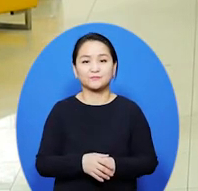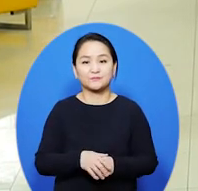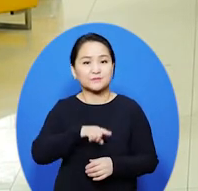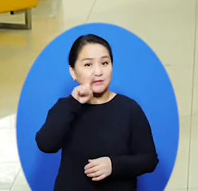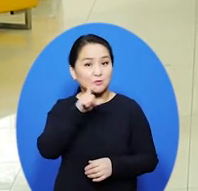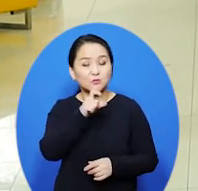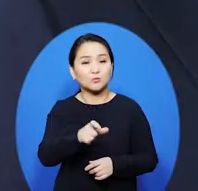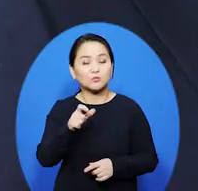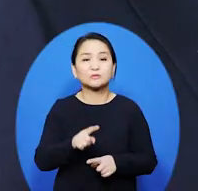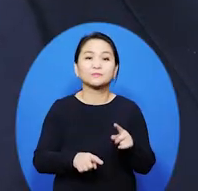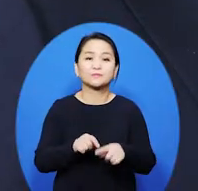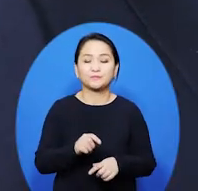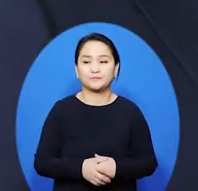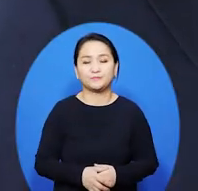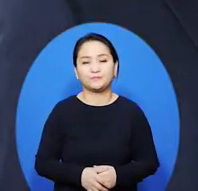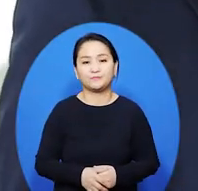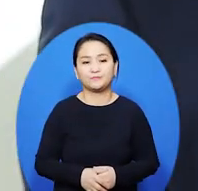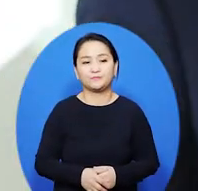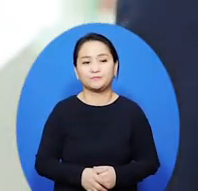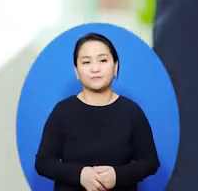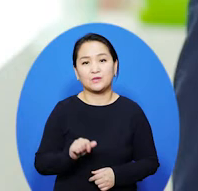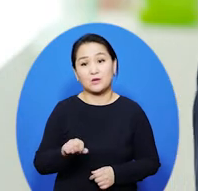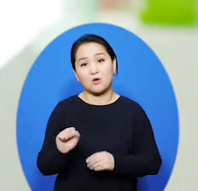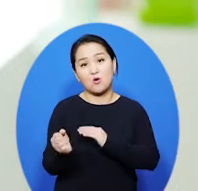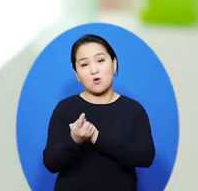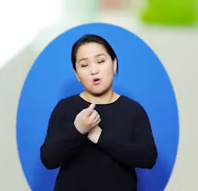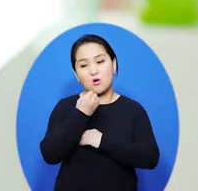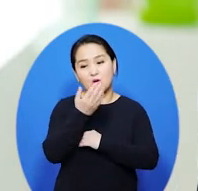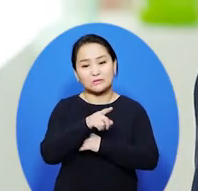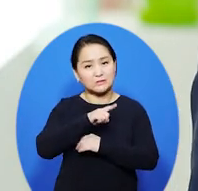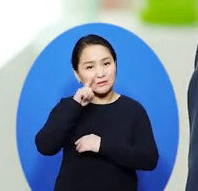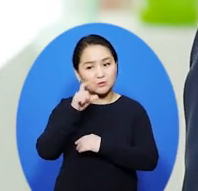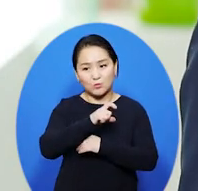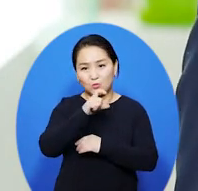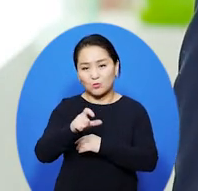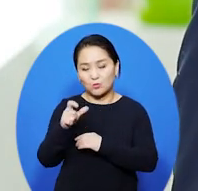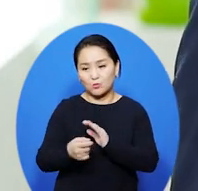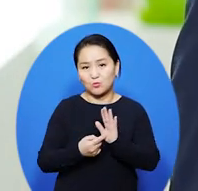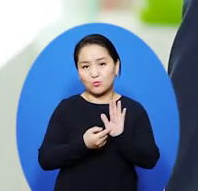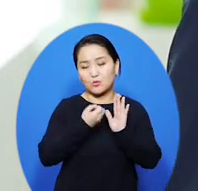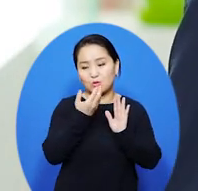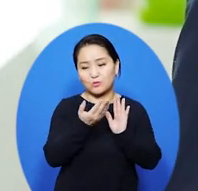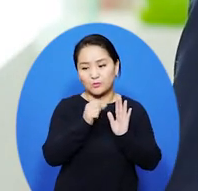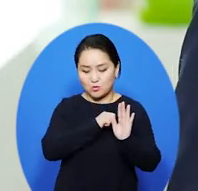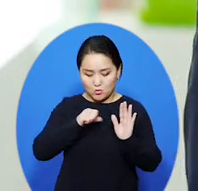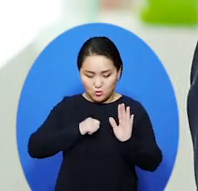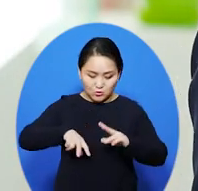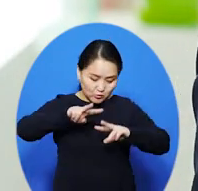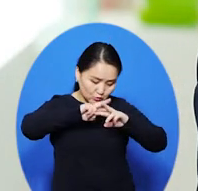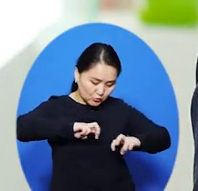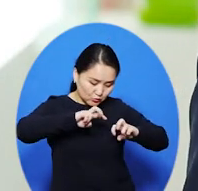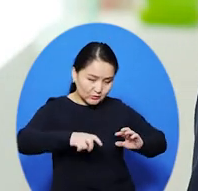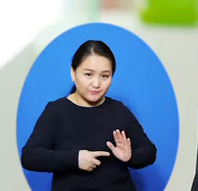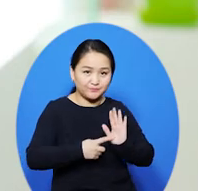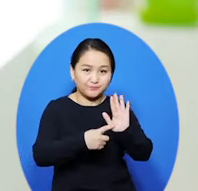идэвхтэй залуучууд байна. Тэгээ энэ дээр яг онцлог хэлсэн залуучууд руу онцлогдоод бид нэр өөрсдийн судалгаан дээр